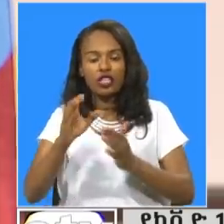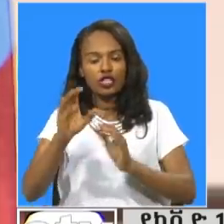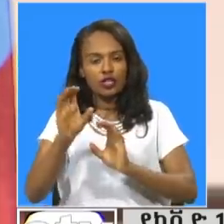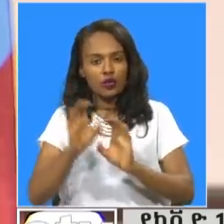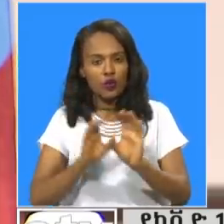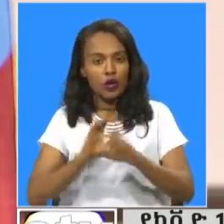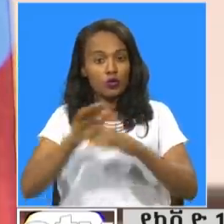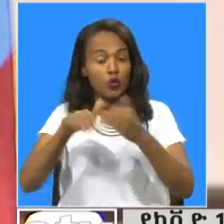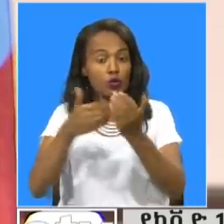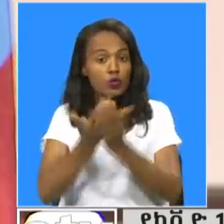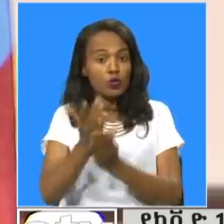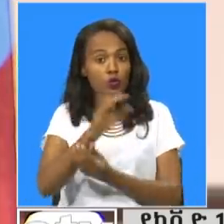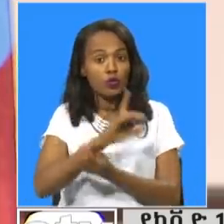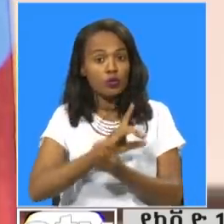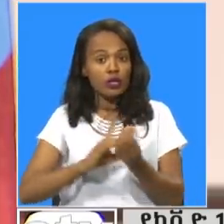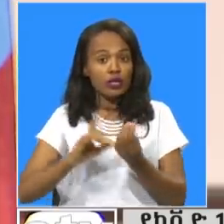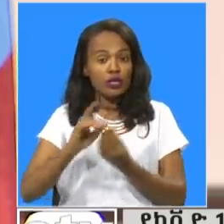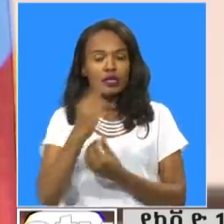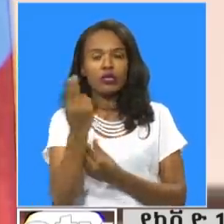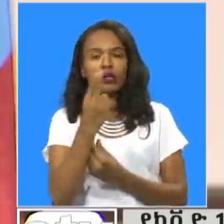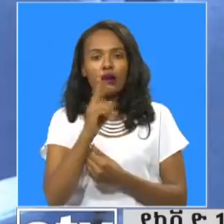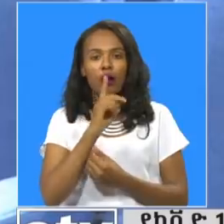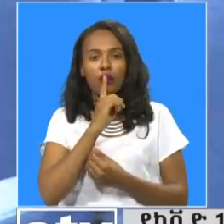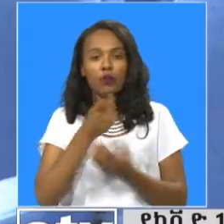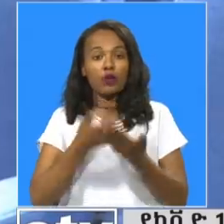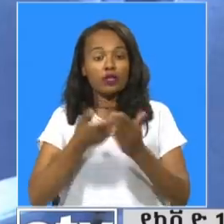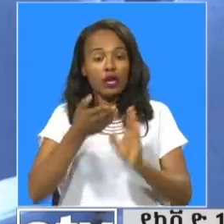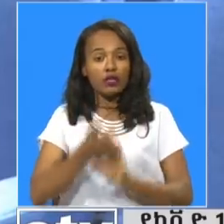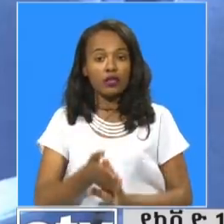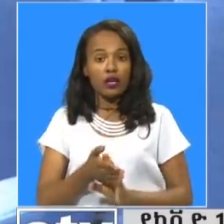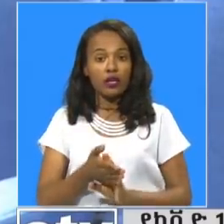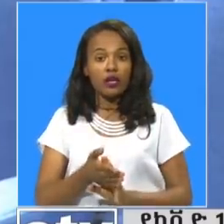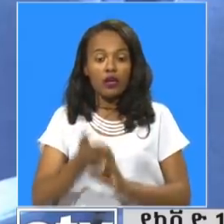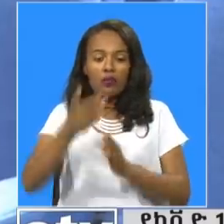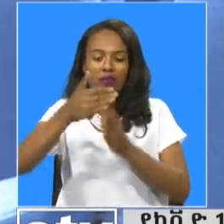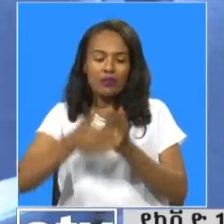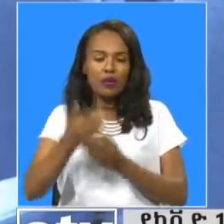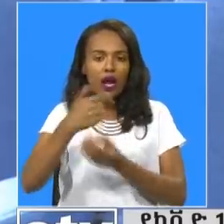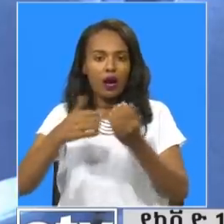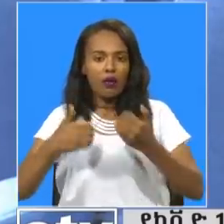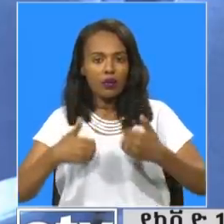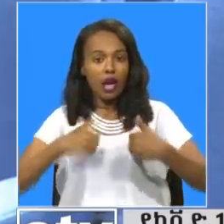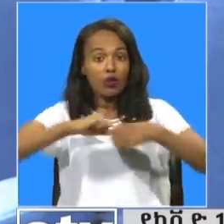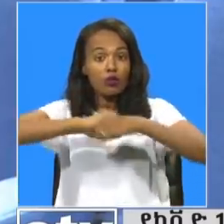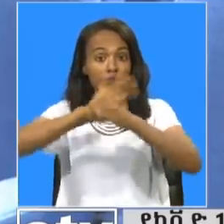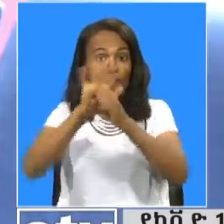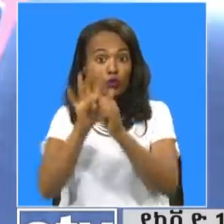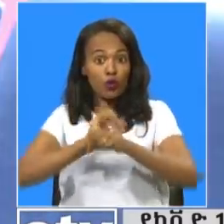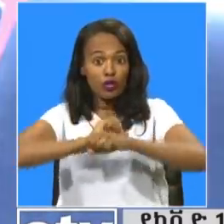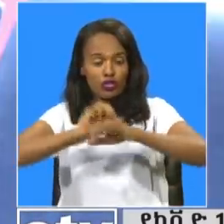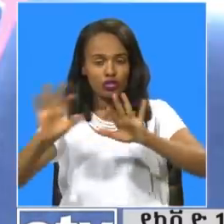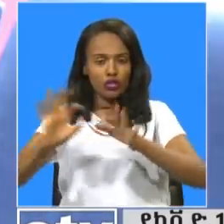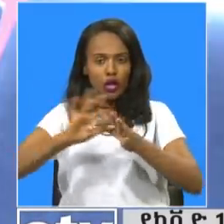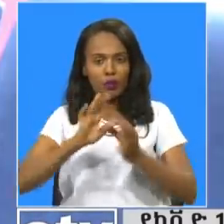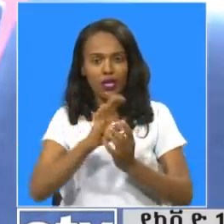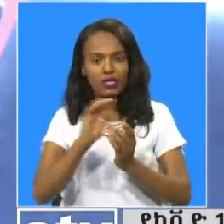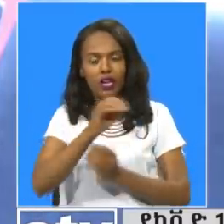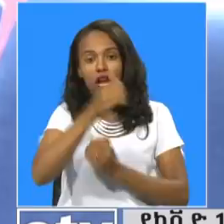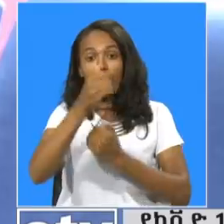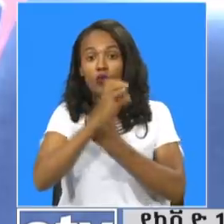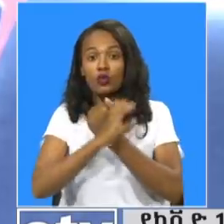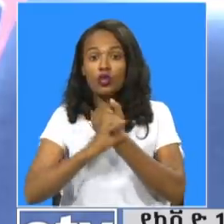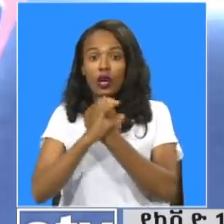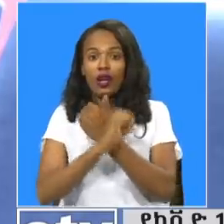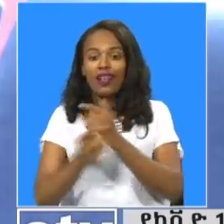ተደርጎላቸዋል። ሁሉም ክልል ተጠቃሚ ነው። ከዚህ አንፃር በድንበር አካባቢ ካለው የኮሮና ቫይረስ ስርጭት ጋር በተያያዘና ከሌሎች